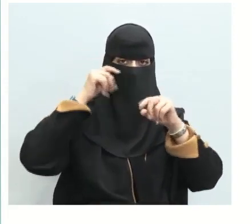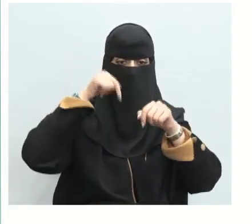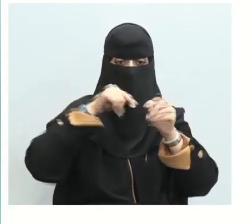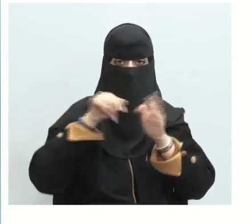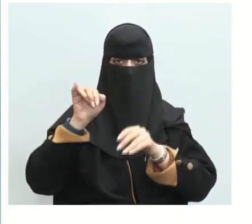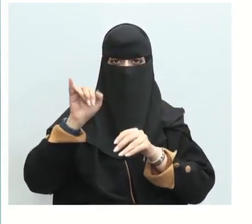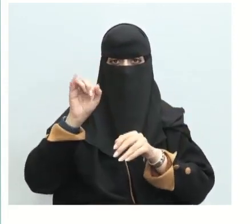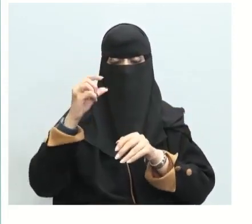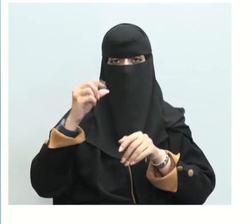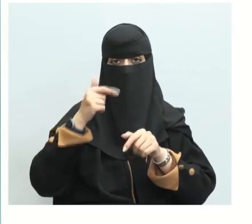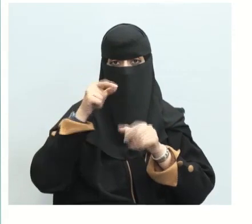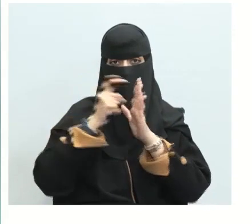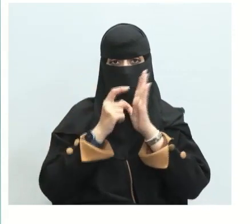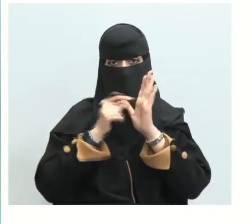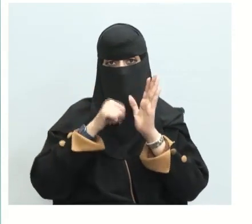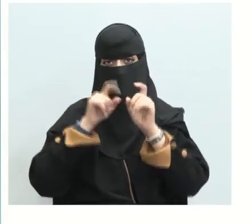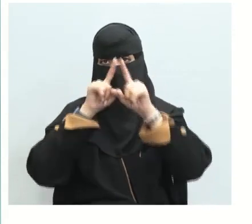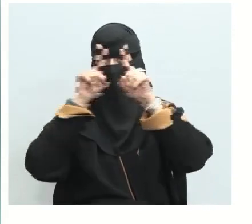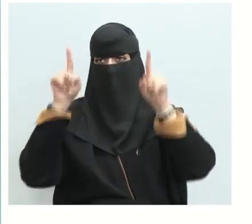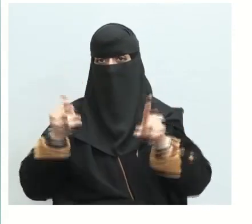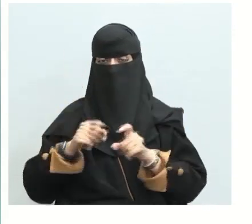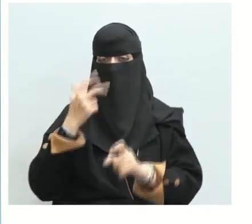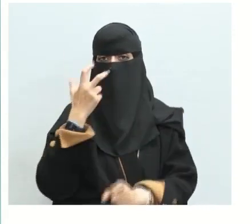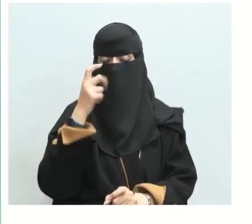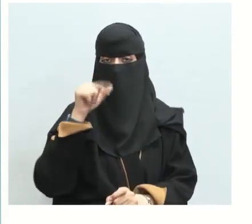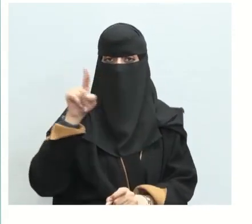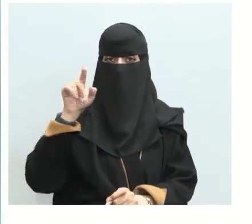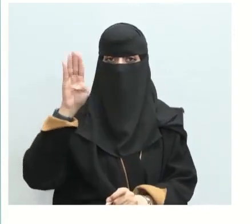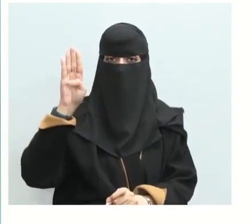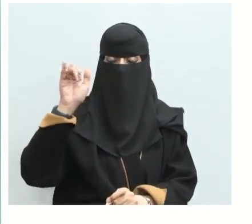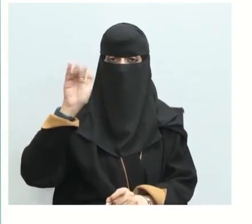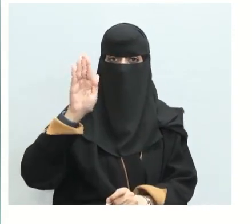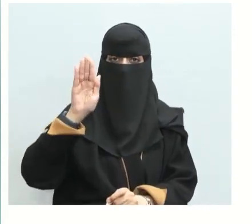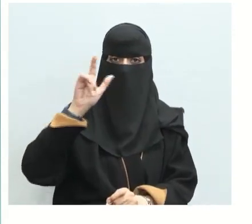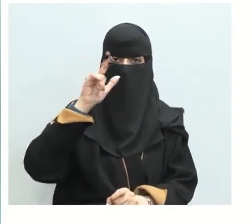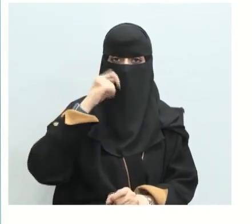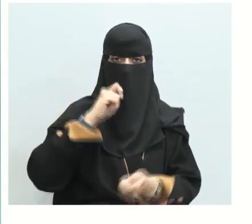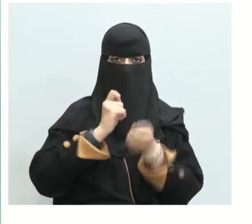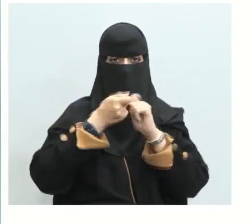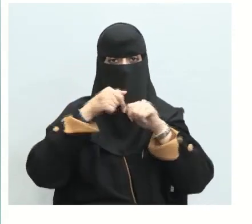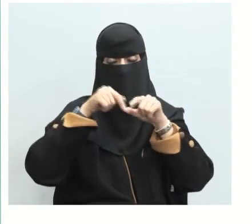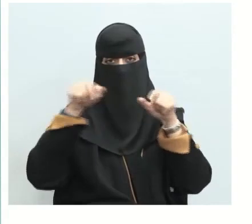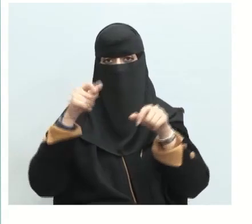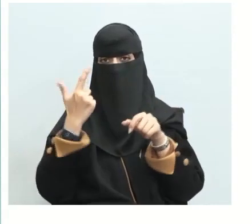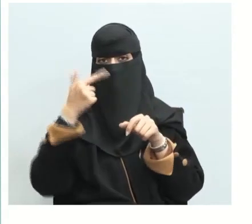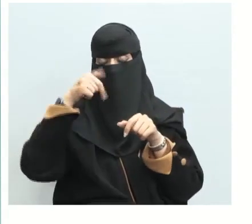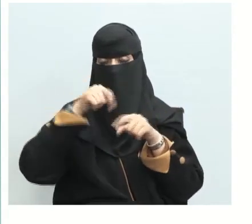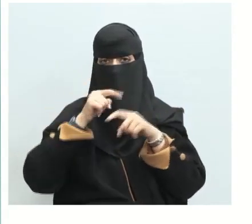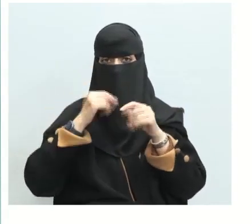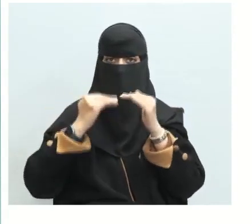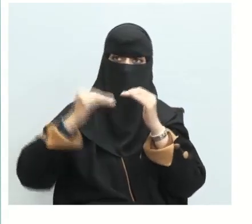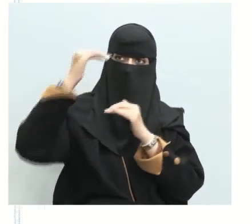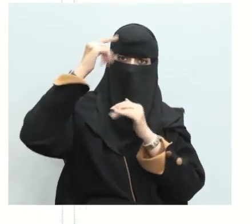ميديا، هنا نضع الشرط إذا كان عرض الشاشة 800 بكسل نقوم بتغيير العرض إلى 70% والهاي